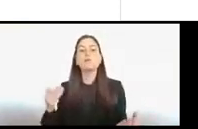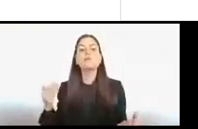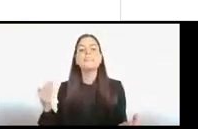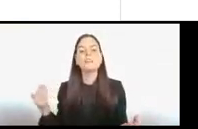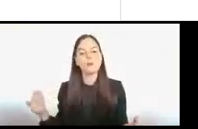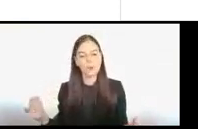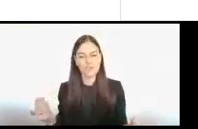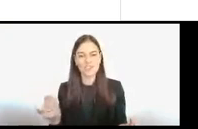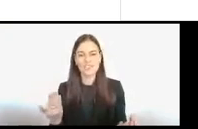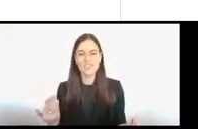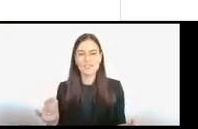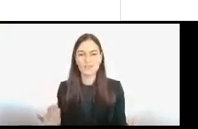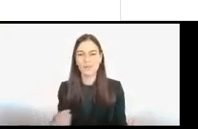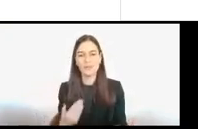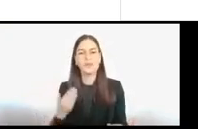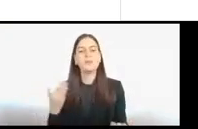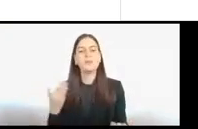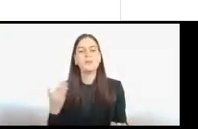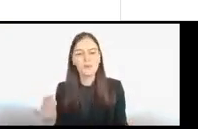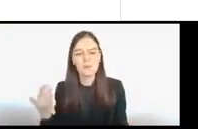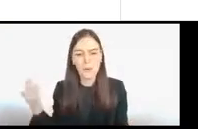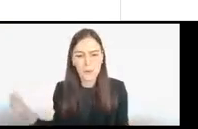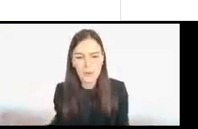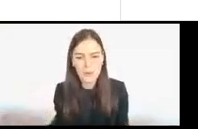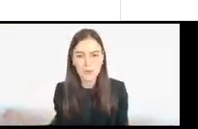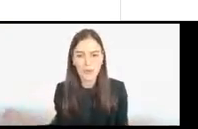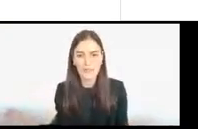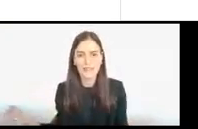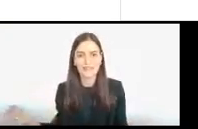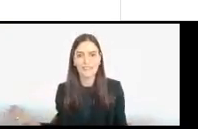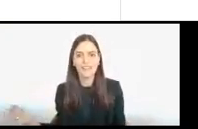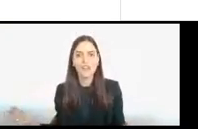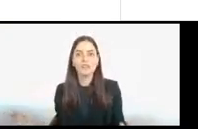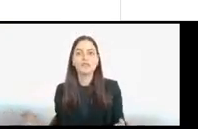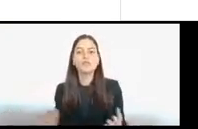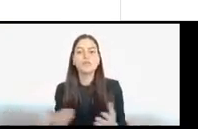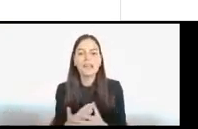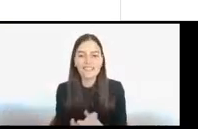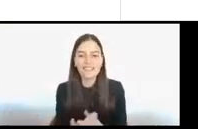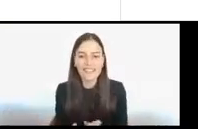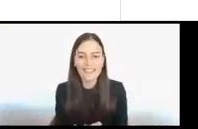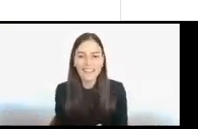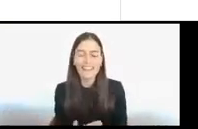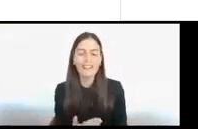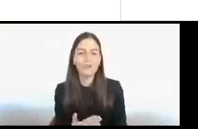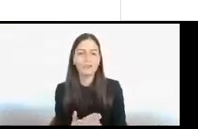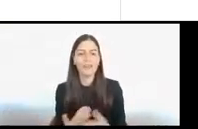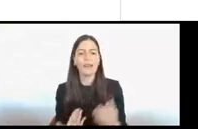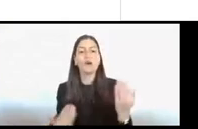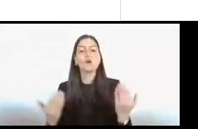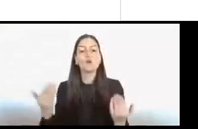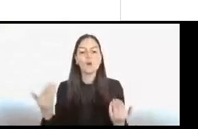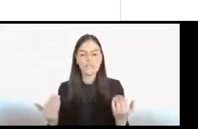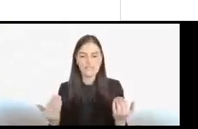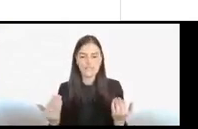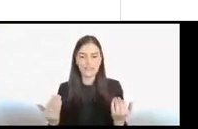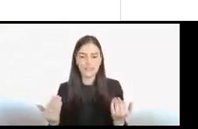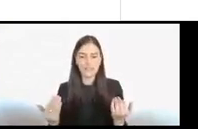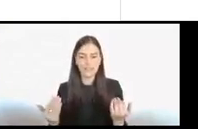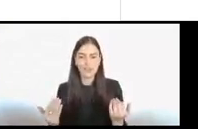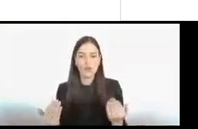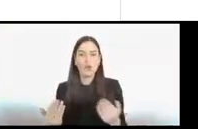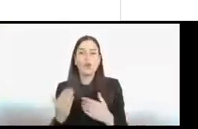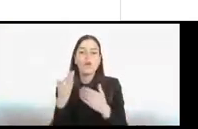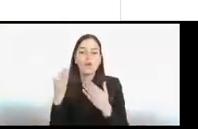revenu uniquement, et j'insiste sur le uniquement, au moment de la retraite. Donc, tout l'intérêt est de faire